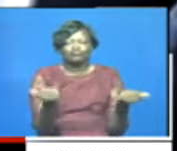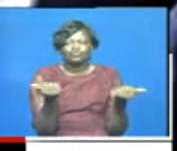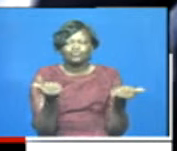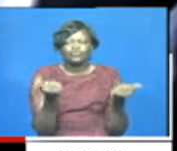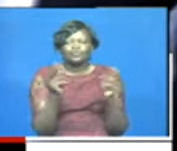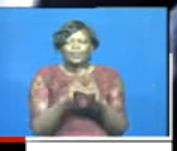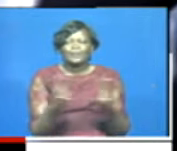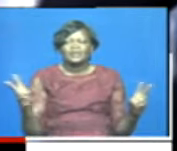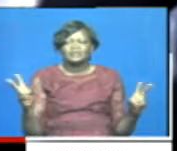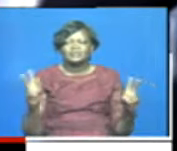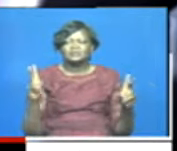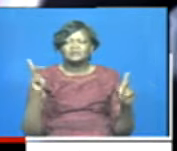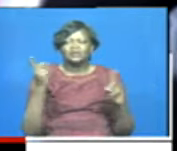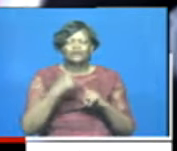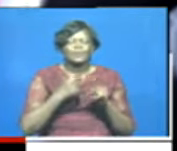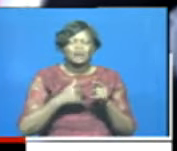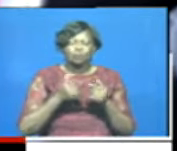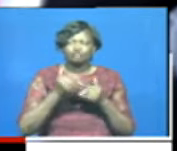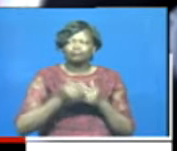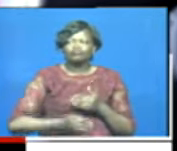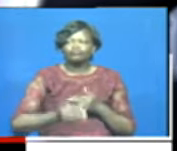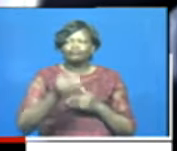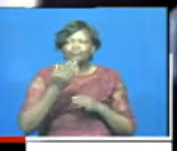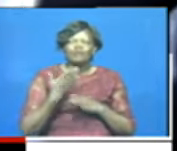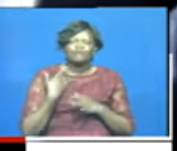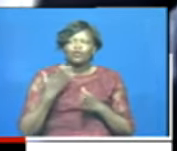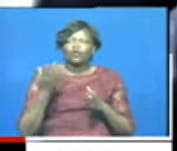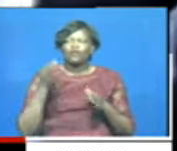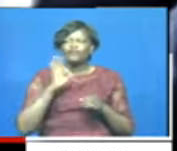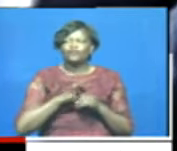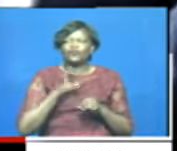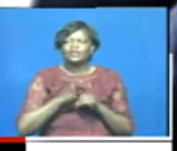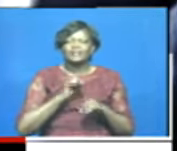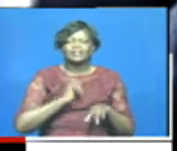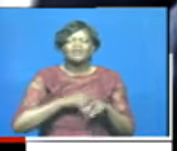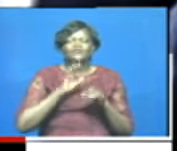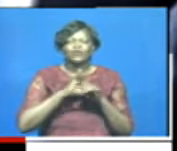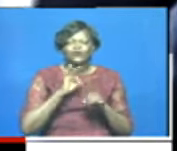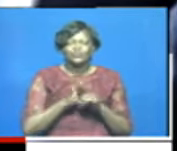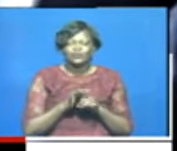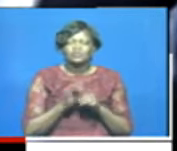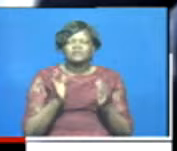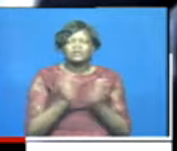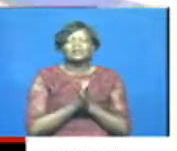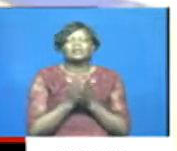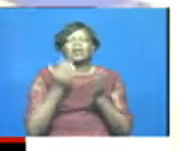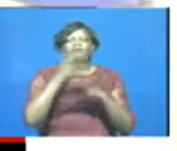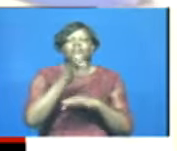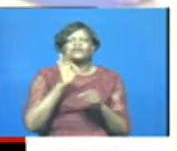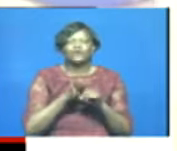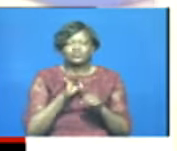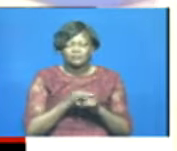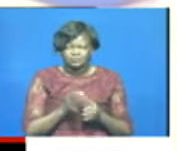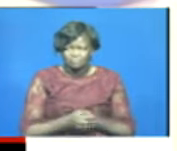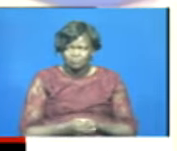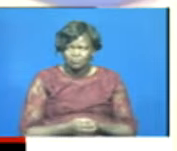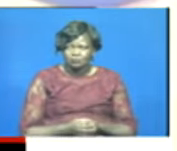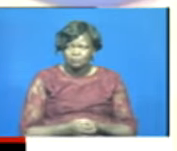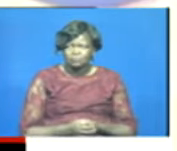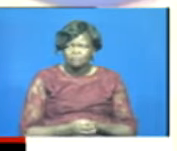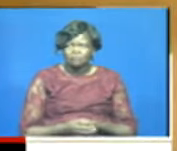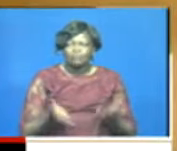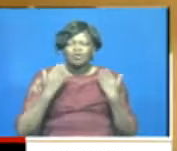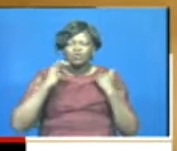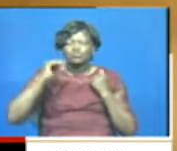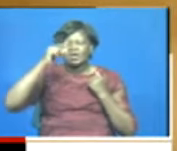amani kuanzia sasa, kabla ya kura, wakati wa kura na hata baada ya kura. Meru County